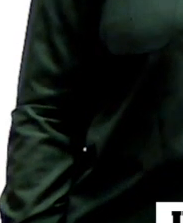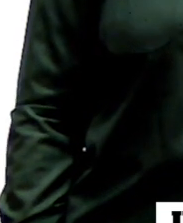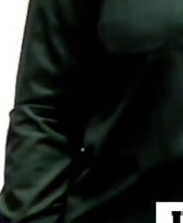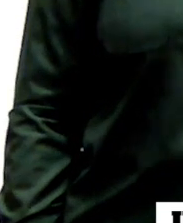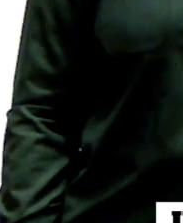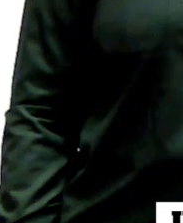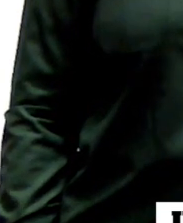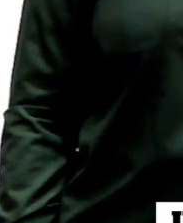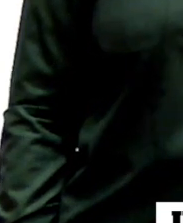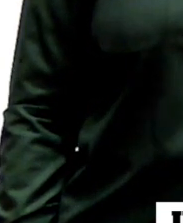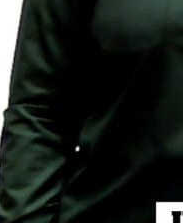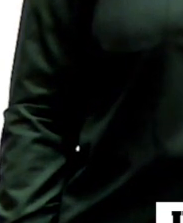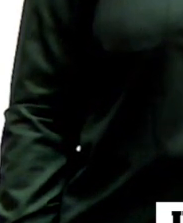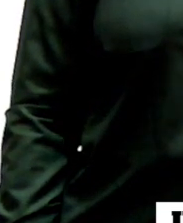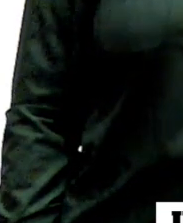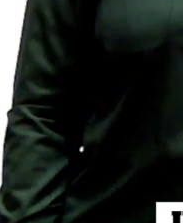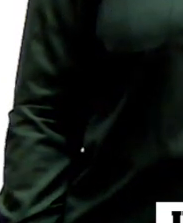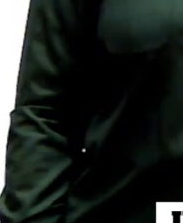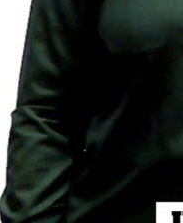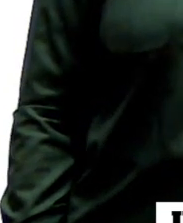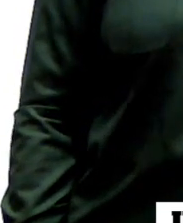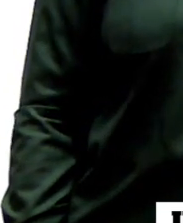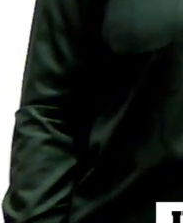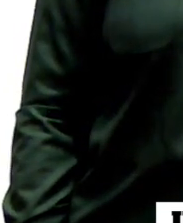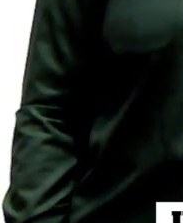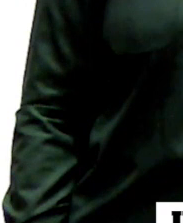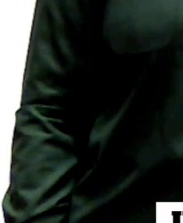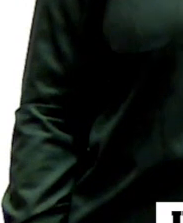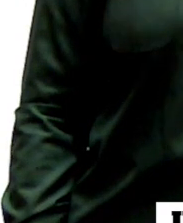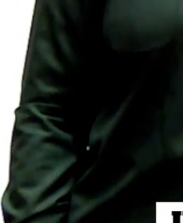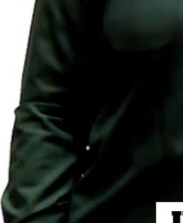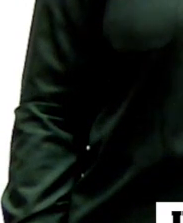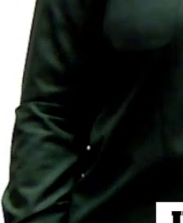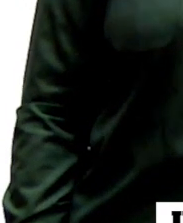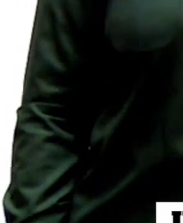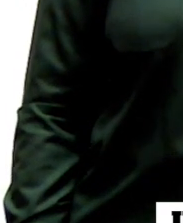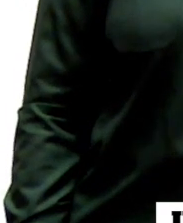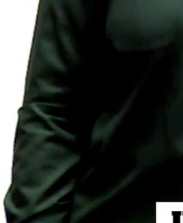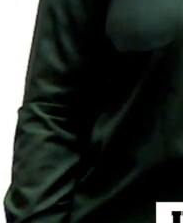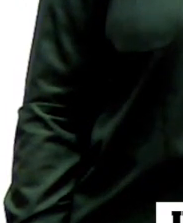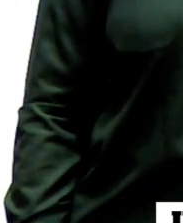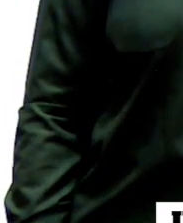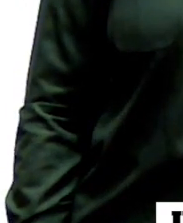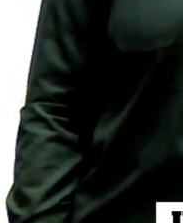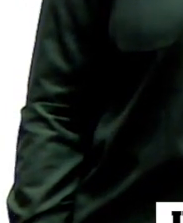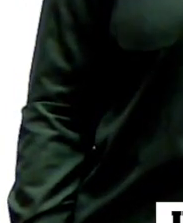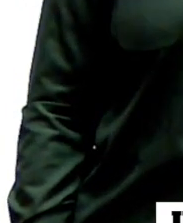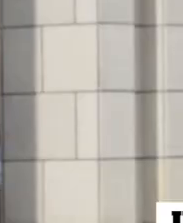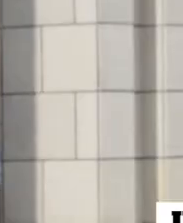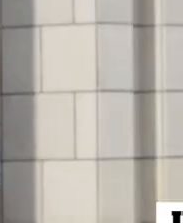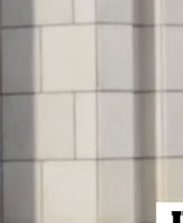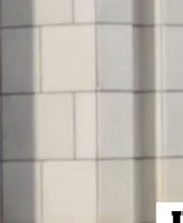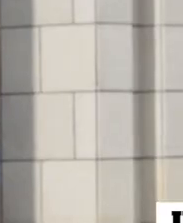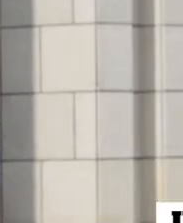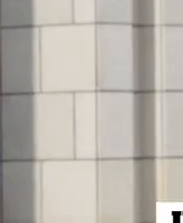ari bamwe mu bafite ubushobozi bwo kuba bakora ndetse bagateza imbere imiryango yabo bikaba byanagera ku gihugu ndetse no ku mugabane wa Afrika